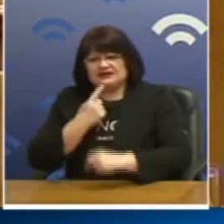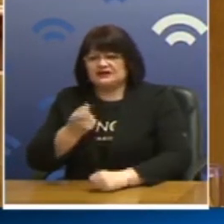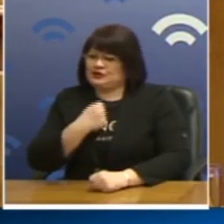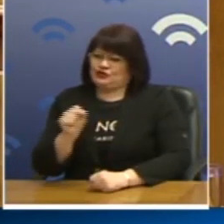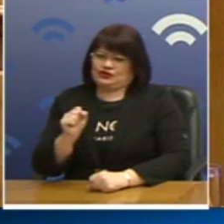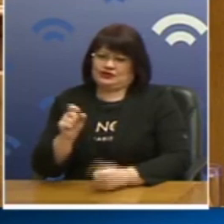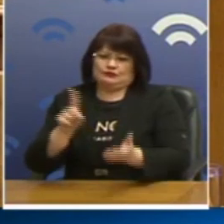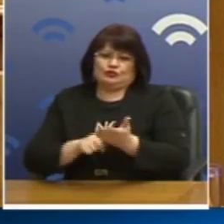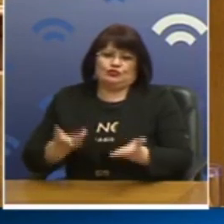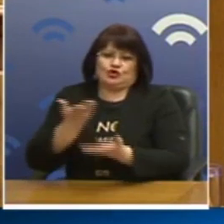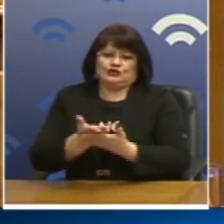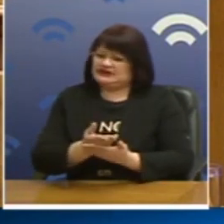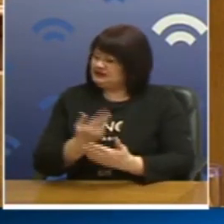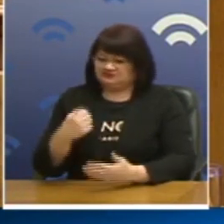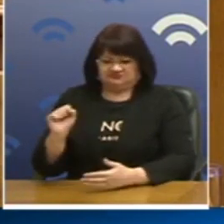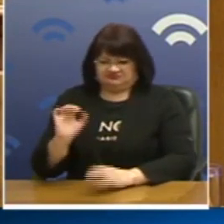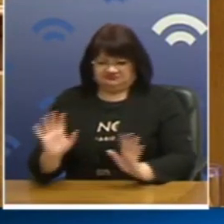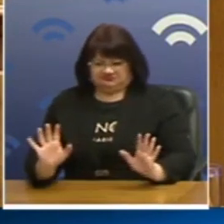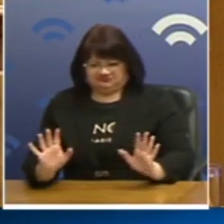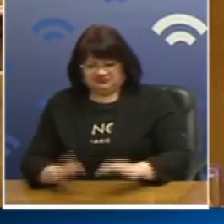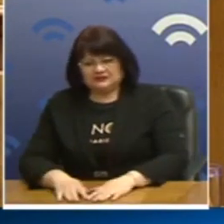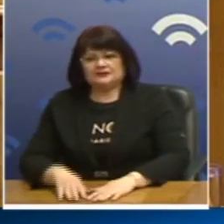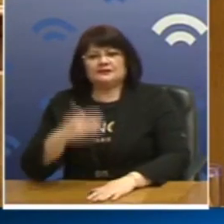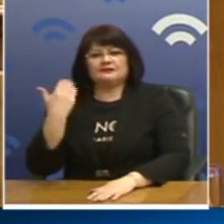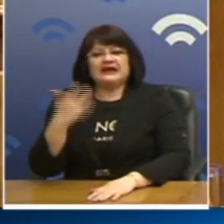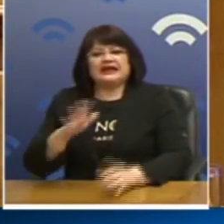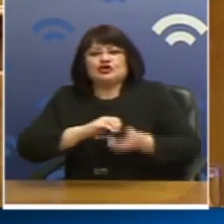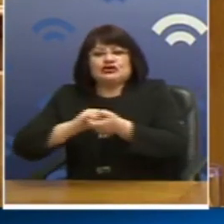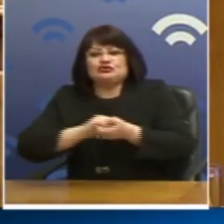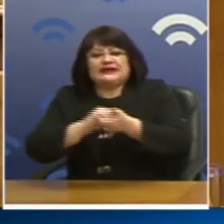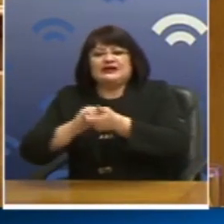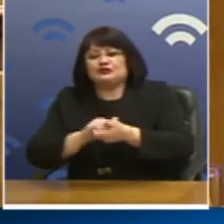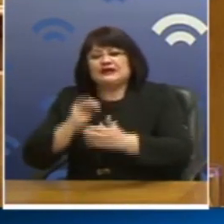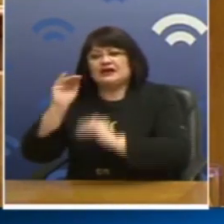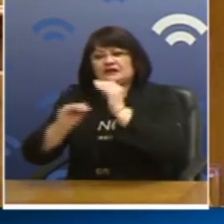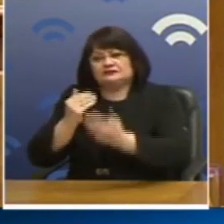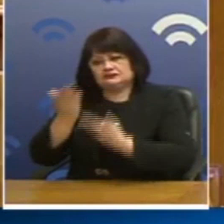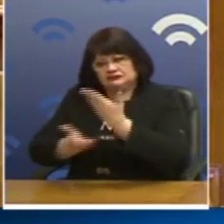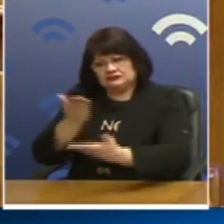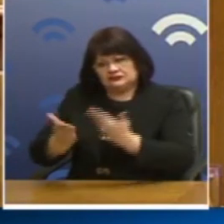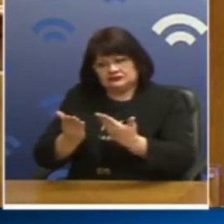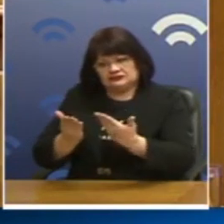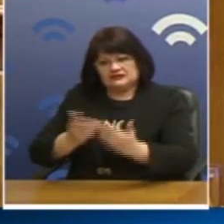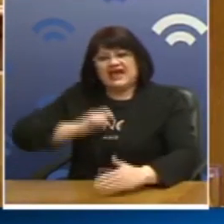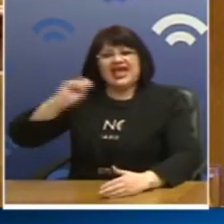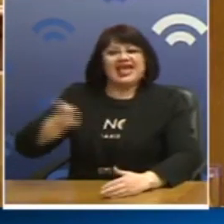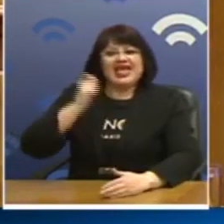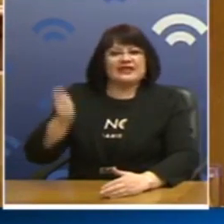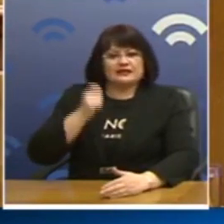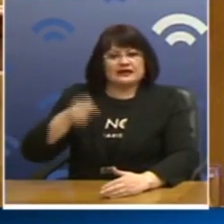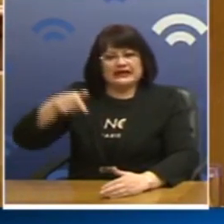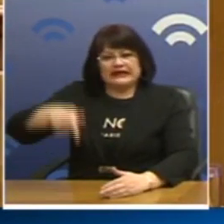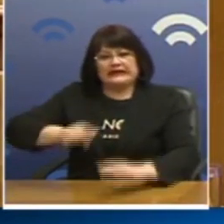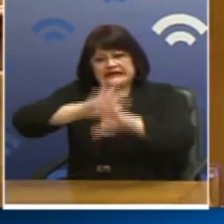πρόταση περισσότερων από 500 σωματεία τότε για επαναφορά της Εθνικής Γενικής Συλλογικής